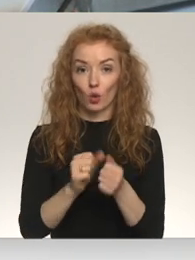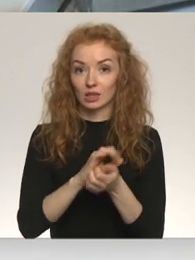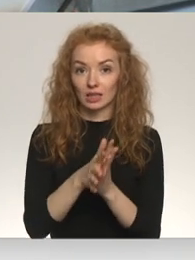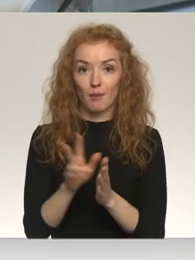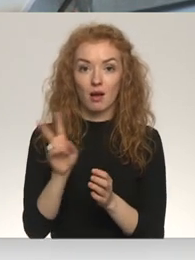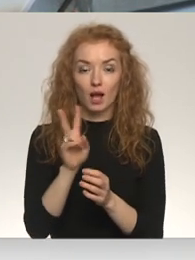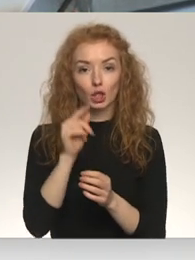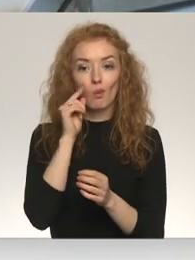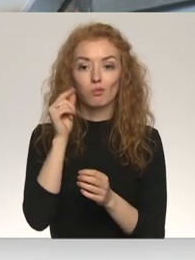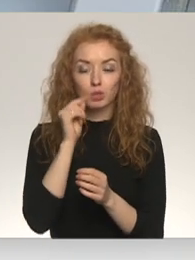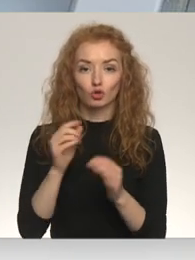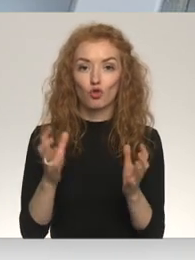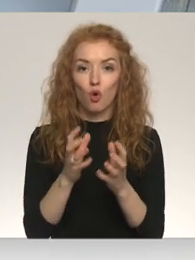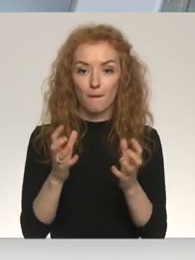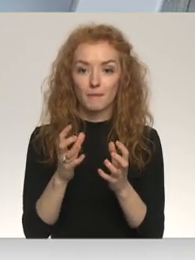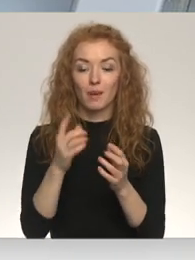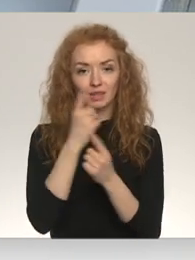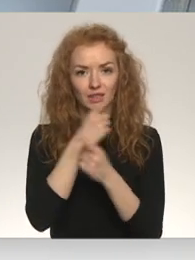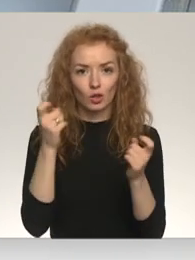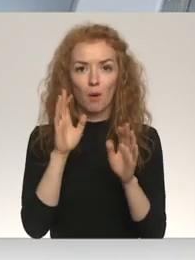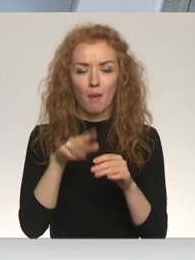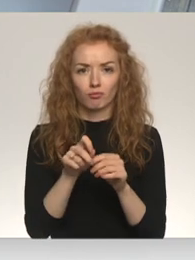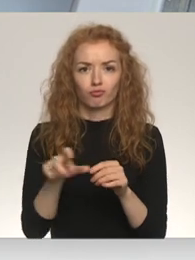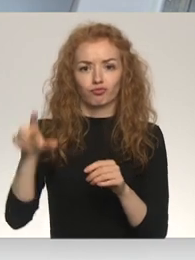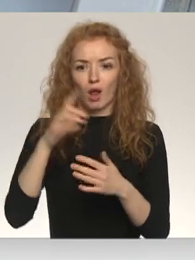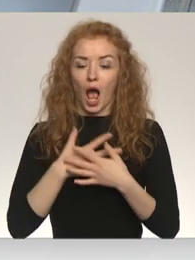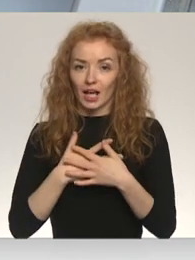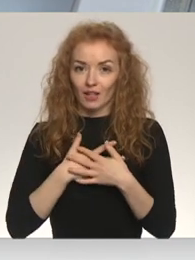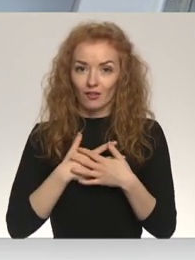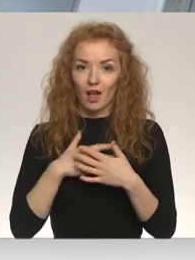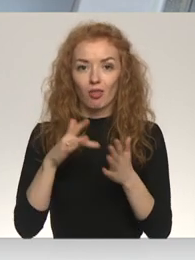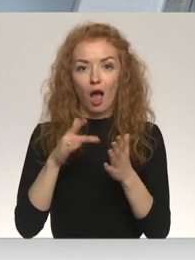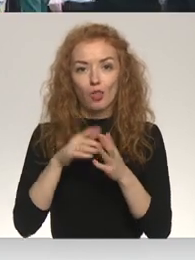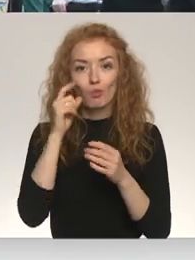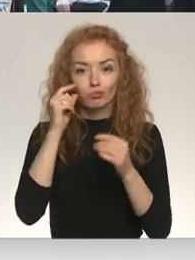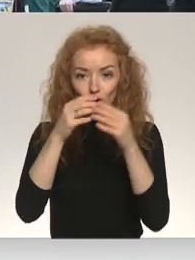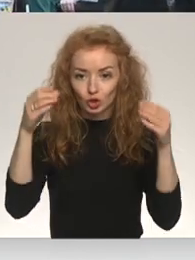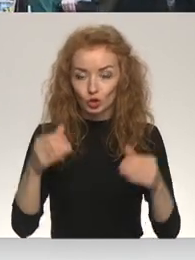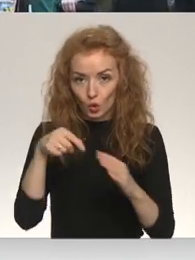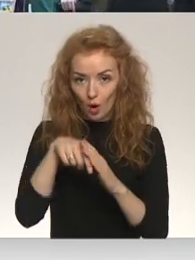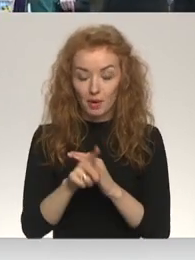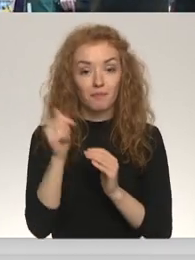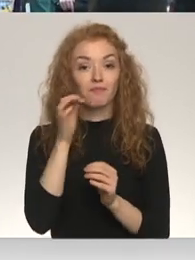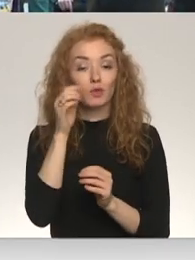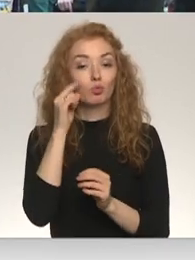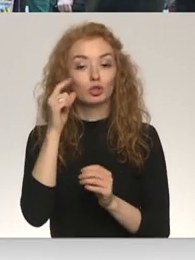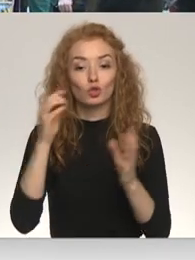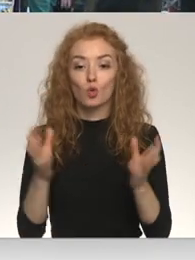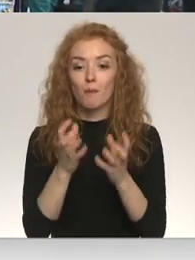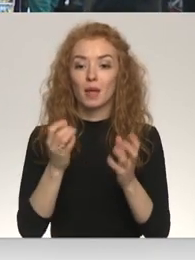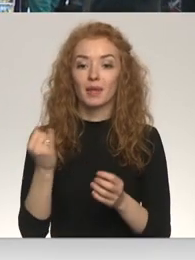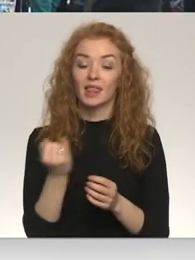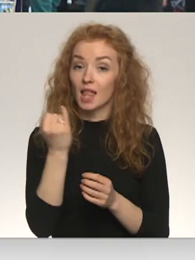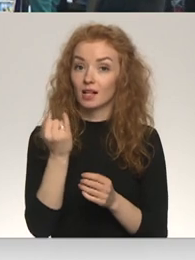kas biškopiem telefonā ziņo par pastiprinātu aktivitāti kādā no bišu stropiem. Biškopiem ļoti interesē tas,